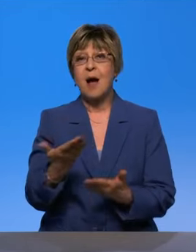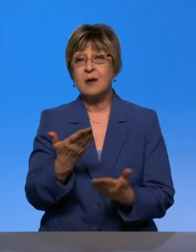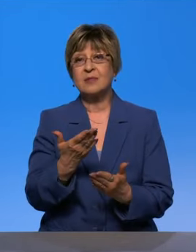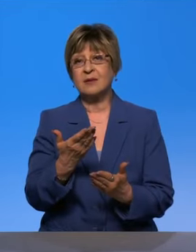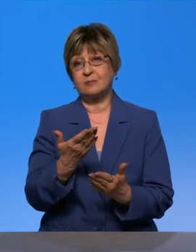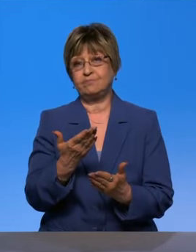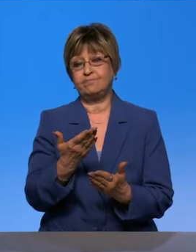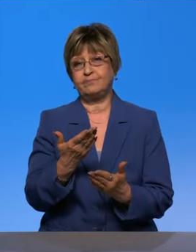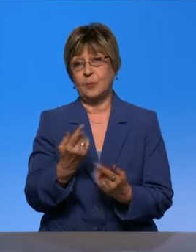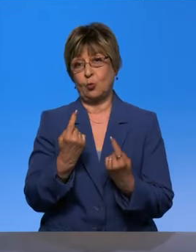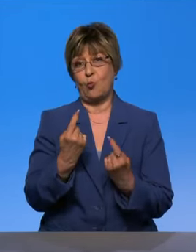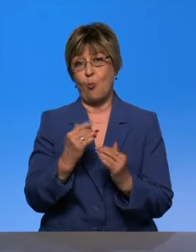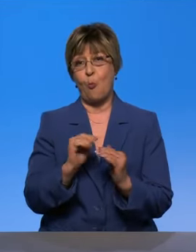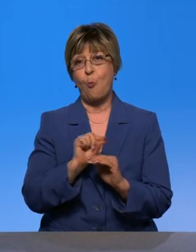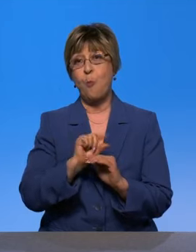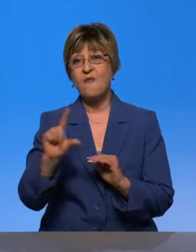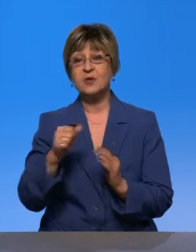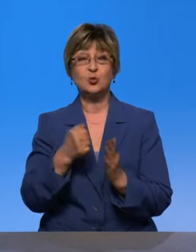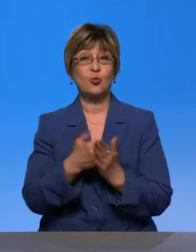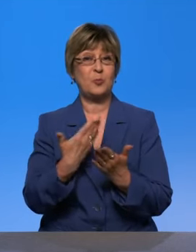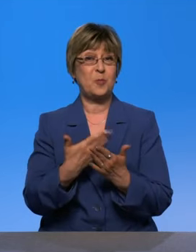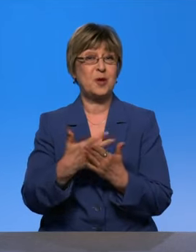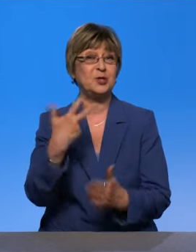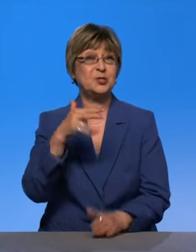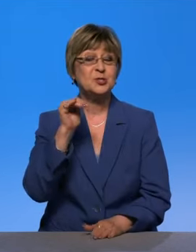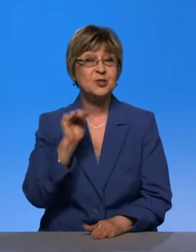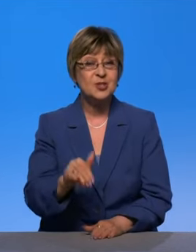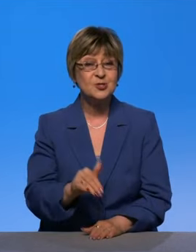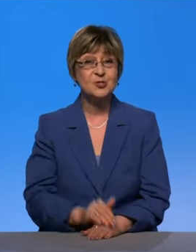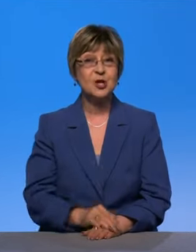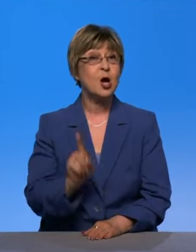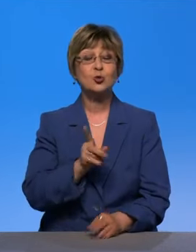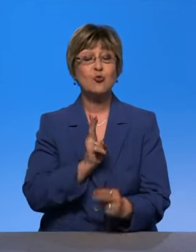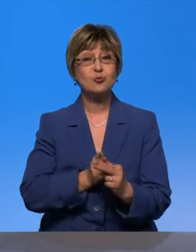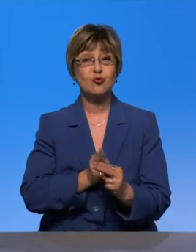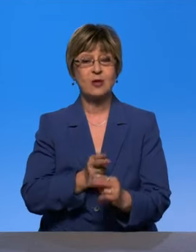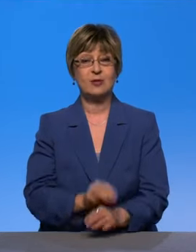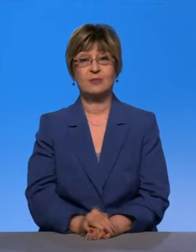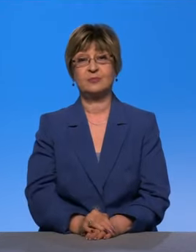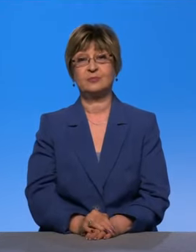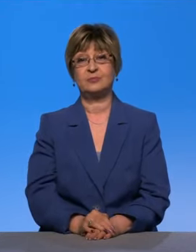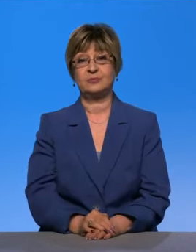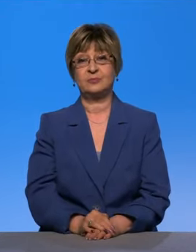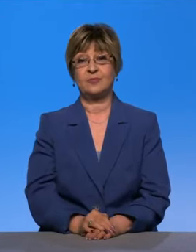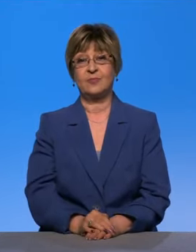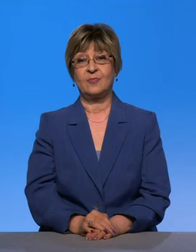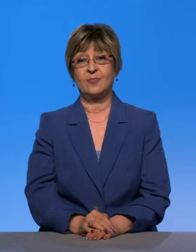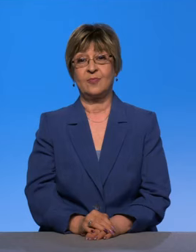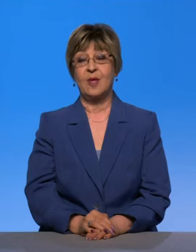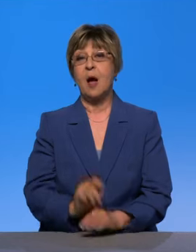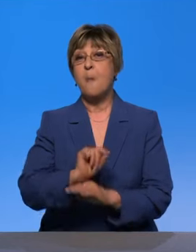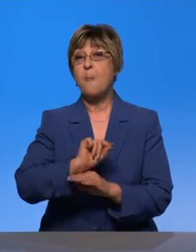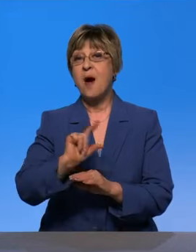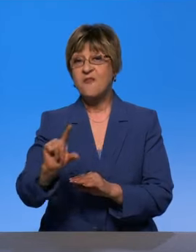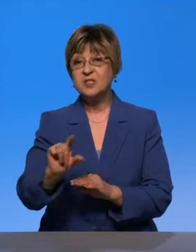повысить, довести там, до 30 тысяч рублей, например, хотя бы. Что мешает этому? Тамара, ну, понимаете, повысить